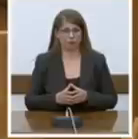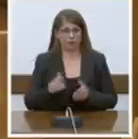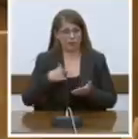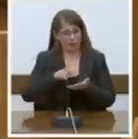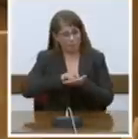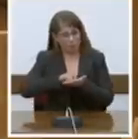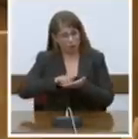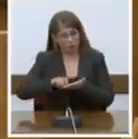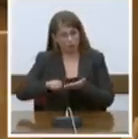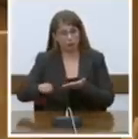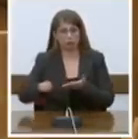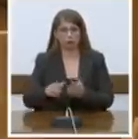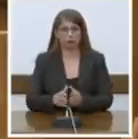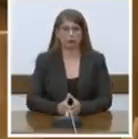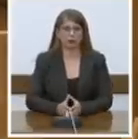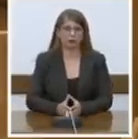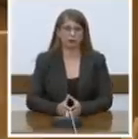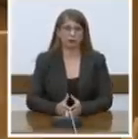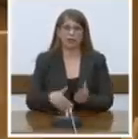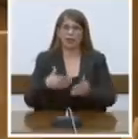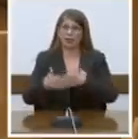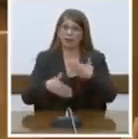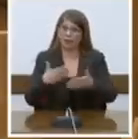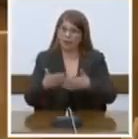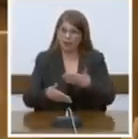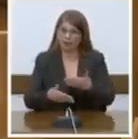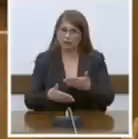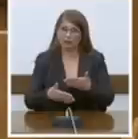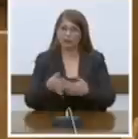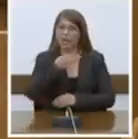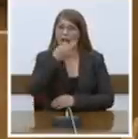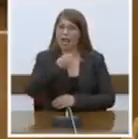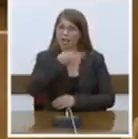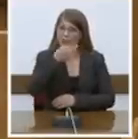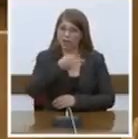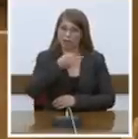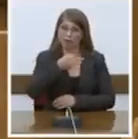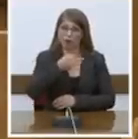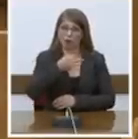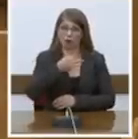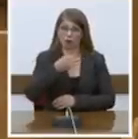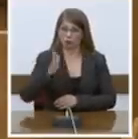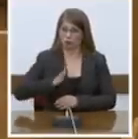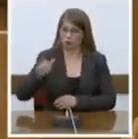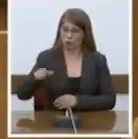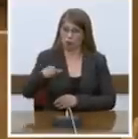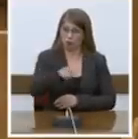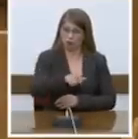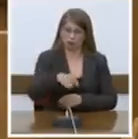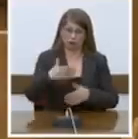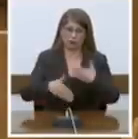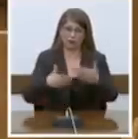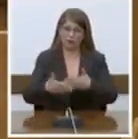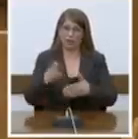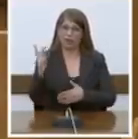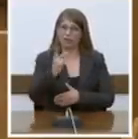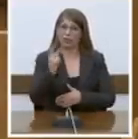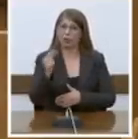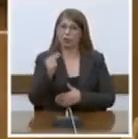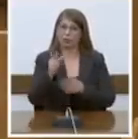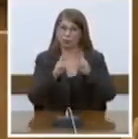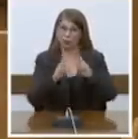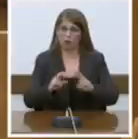υπογραμμίσουμε τις διαδικασίες αναφορών των πολιτών στη διαδικασία κοινοβουλευτικού